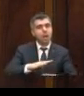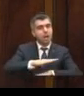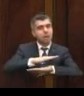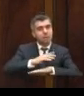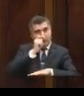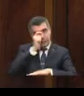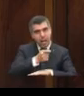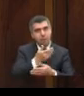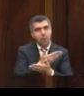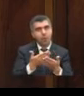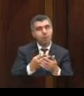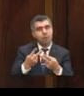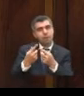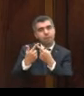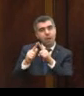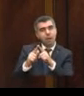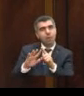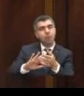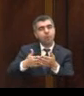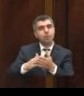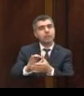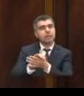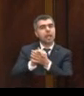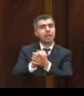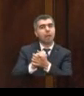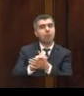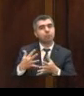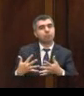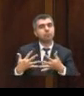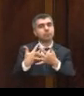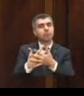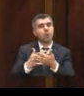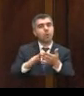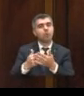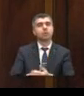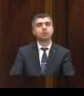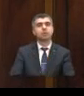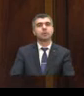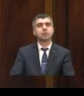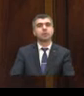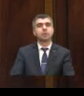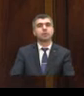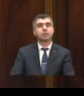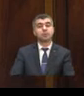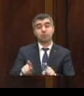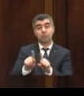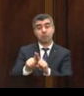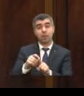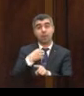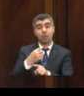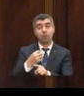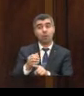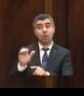وخياراته المنبثقة من مبدأ التضامن والتعاون جنوب جنوب، في وقت عز فيه التضامن